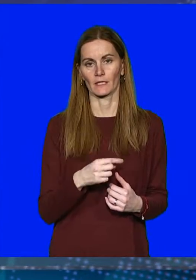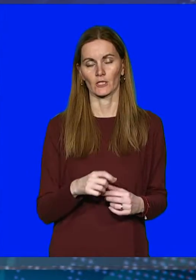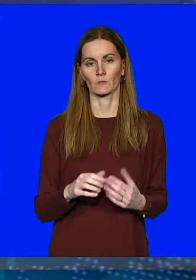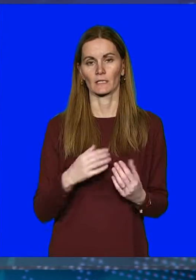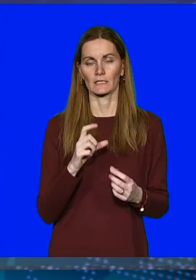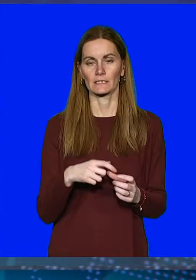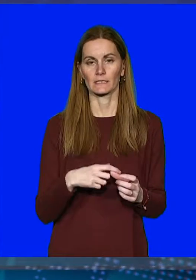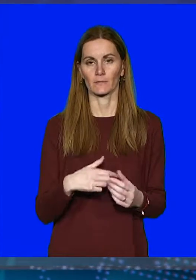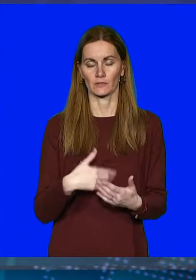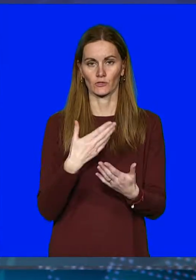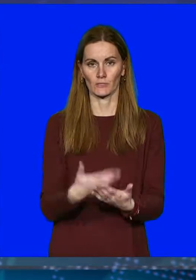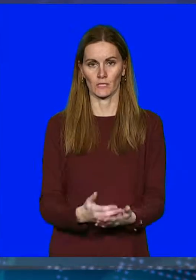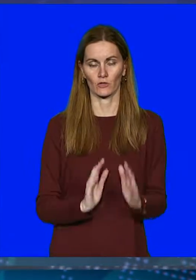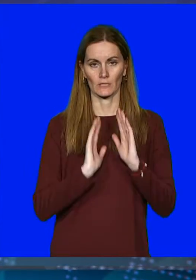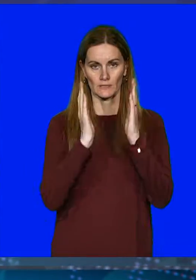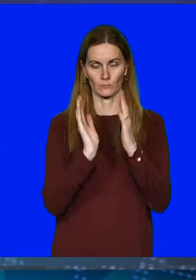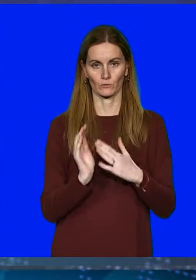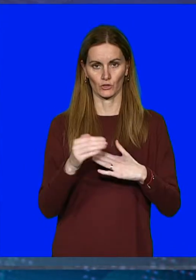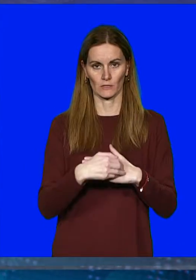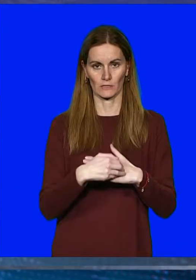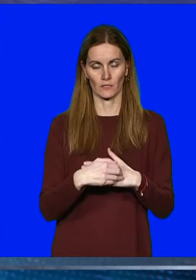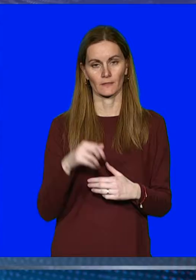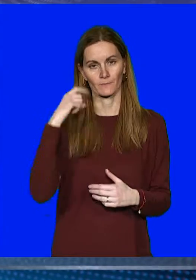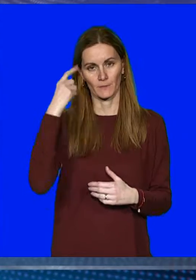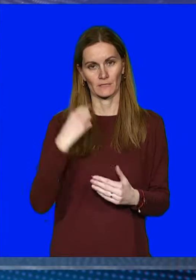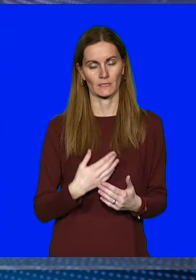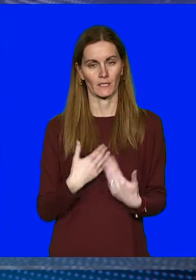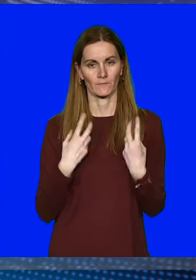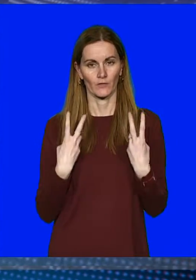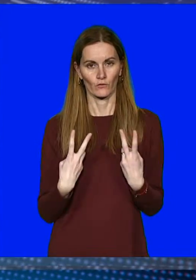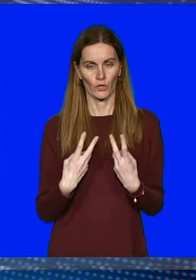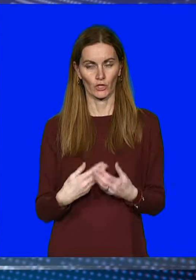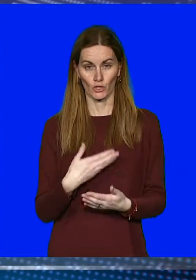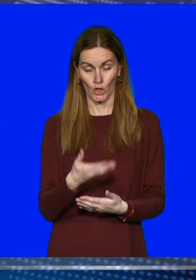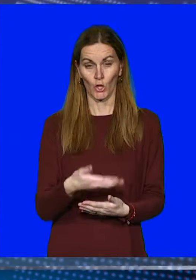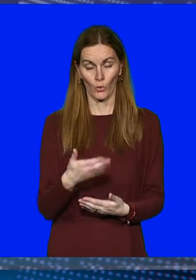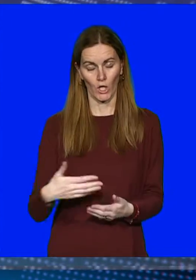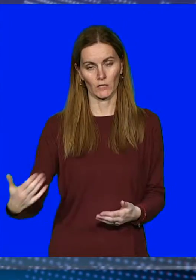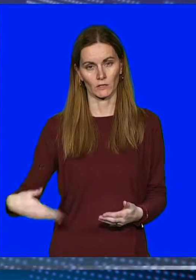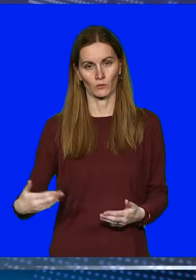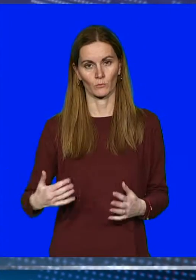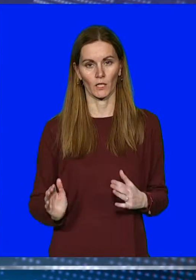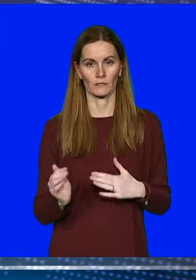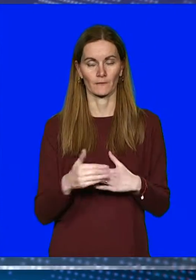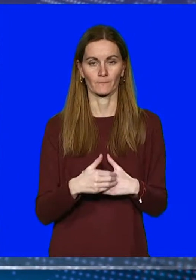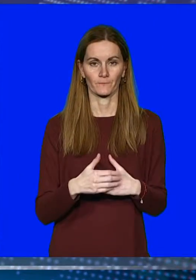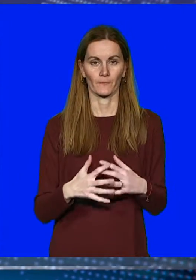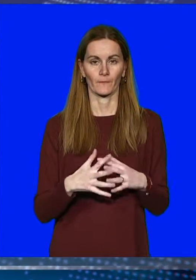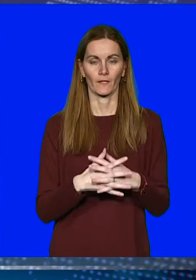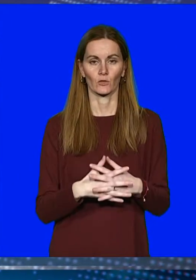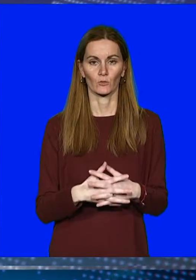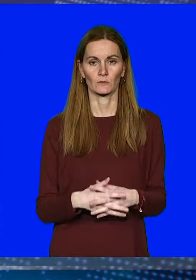riječima gradonačelnika, stipendije su svakako zalog za budućnost grada. Mislim da je važno ulagati u mlade ljude, oni ipak